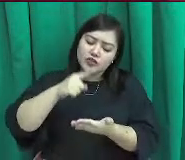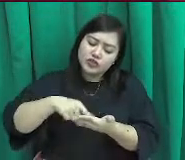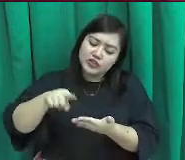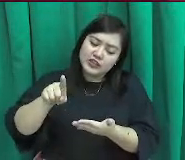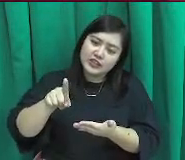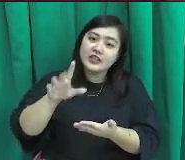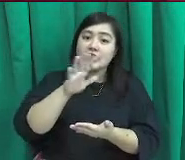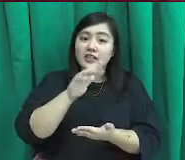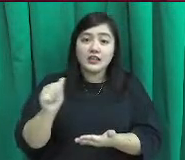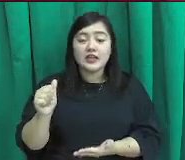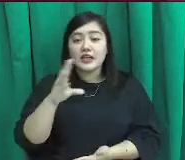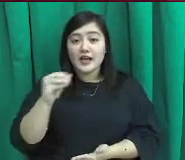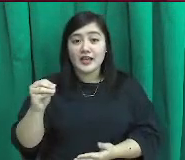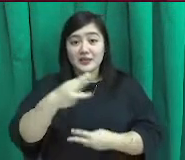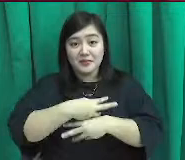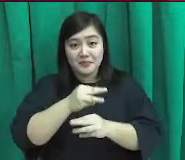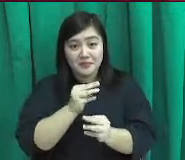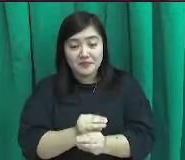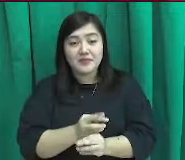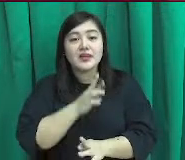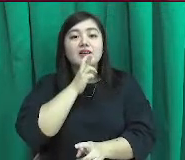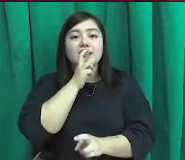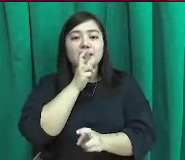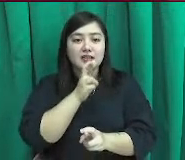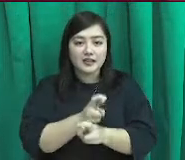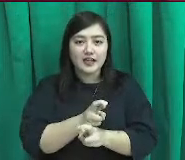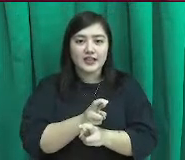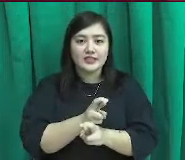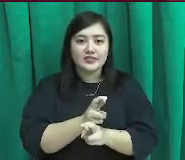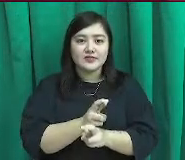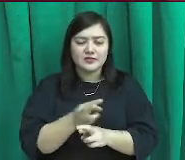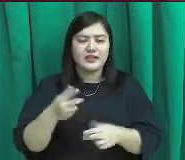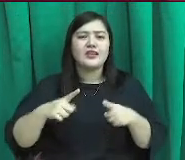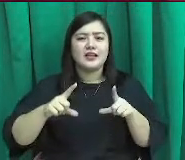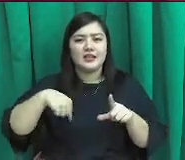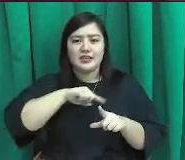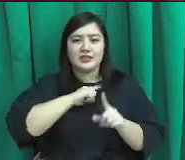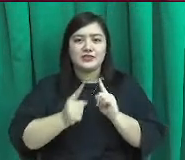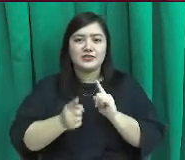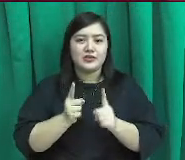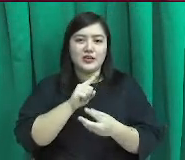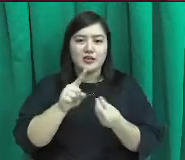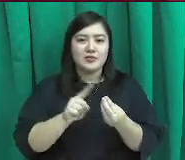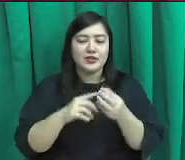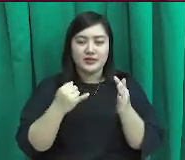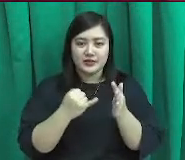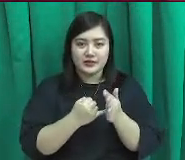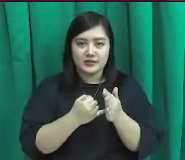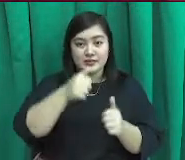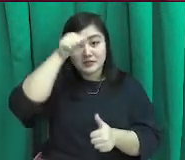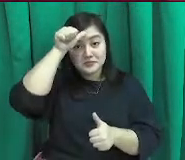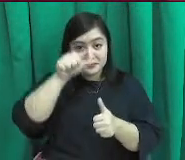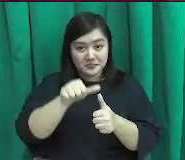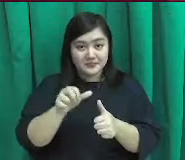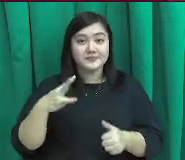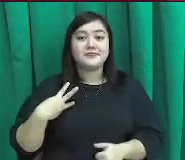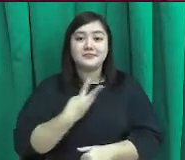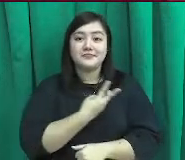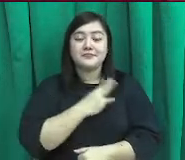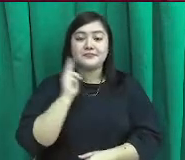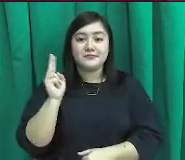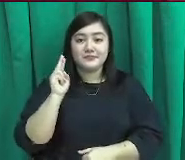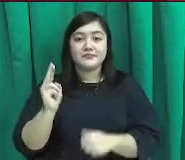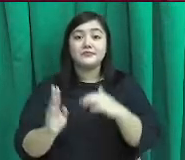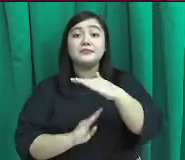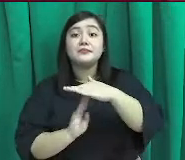dito. Gandaan nyo po, ang gamit nating manual na makakatulong sa atin, walang iba kundi ang salita ng Diyos. Amen. Kung walang